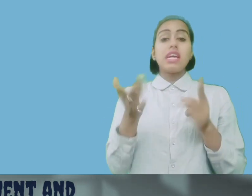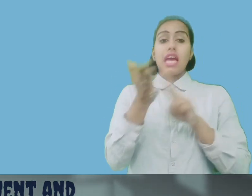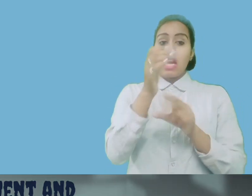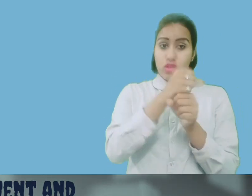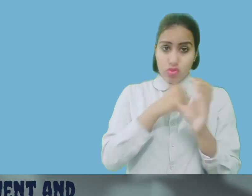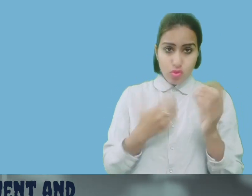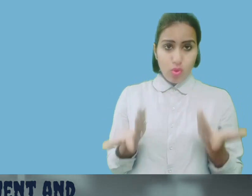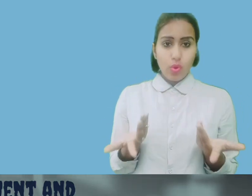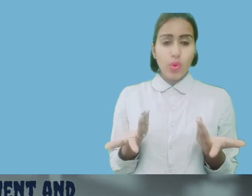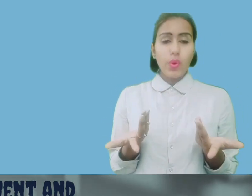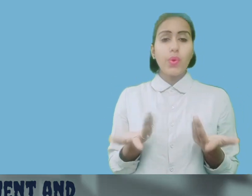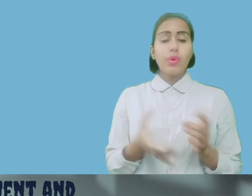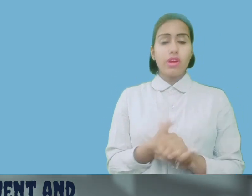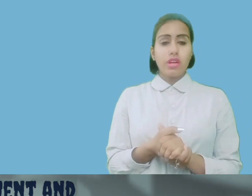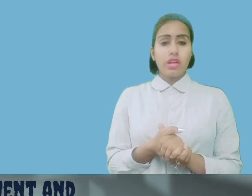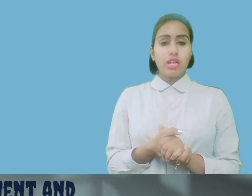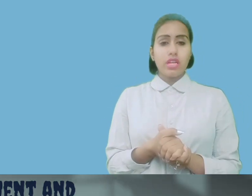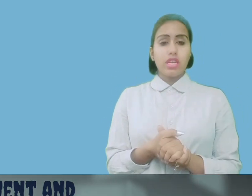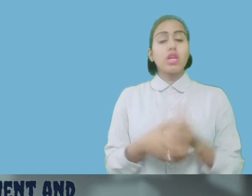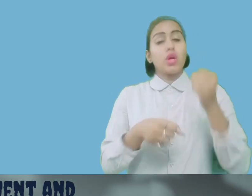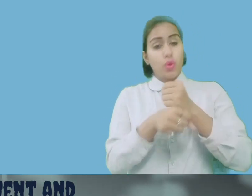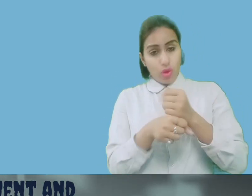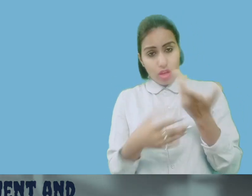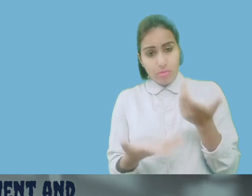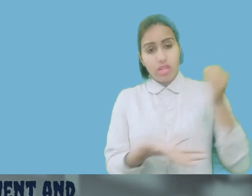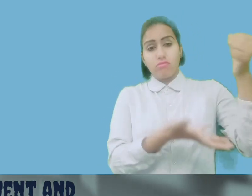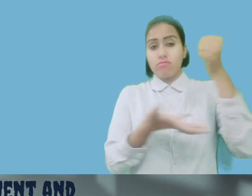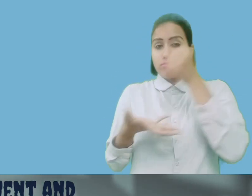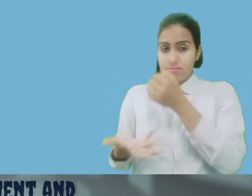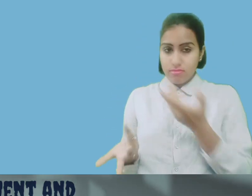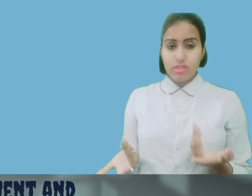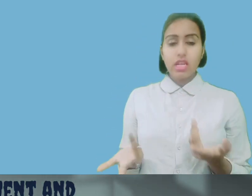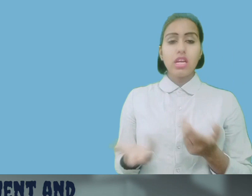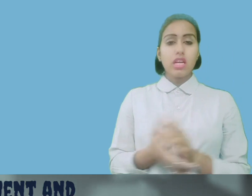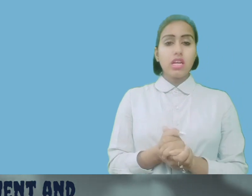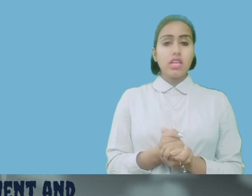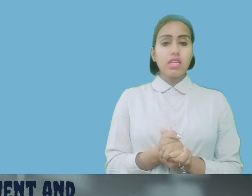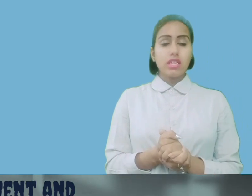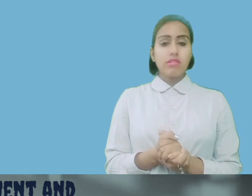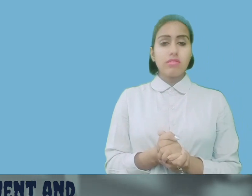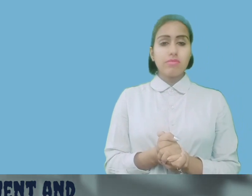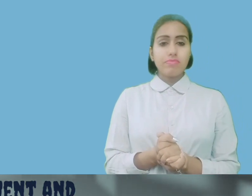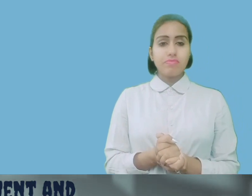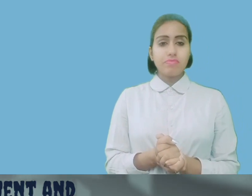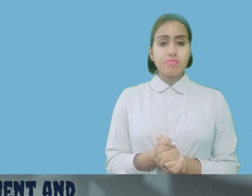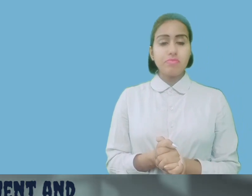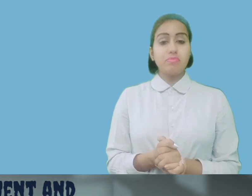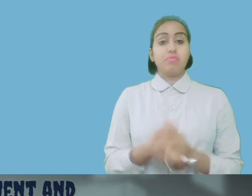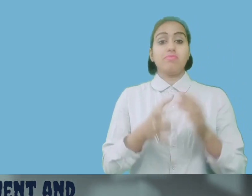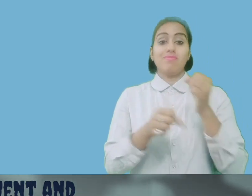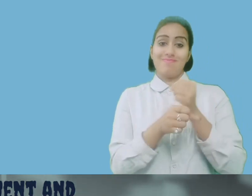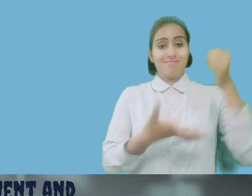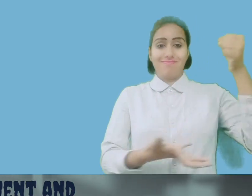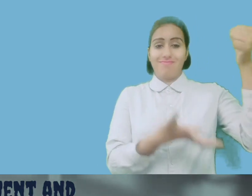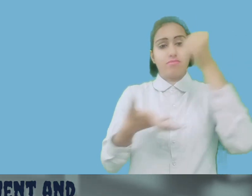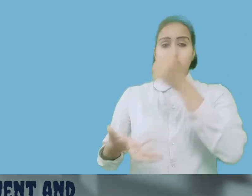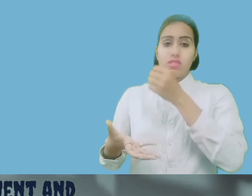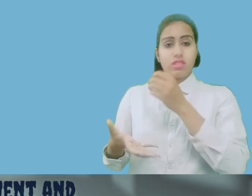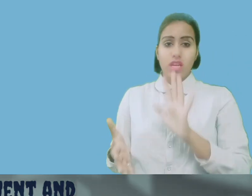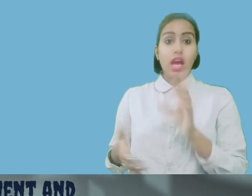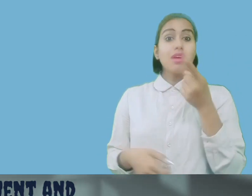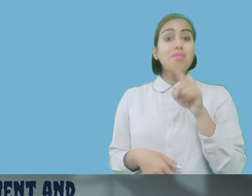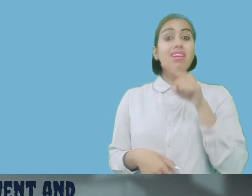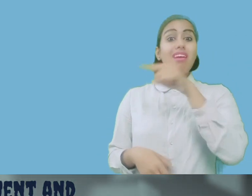जहाँ वास्तव में बच्चों को वास्तविक शिक्षा दी जाए, उस जिस स्तर के बच्चे हैं उस स्तर का उनको शिक्षा